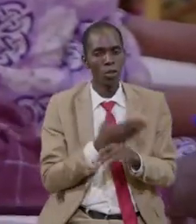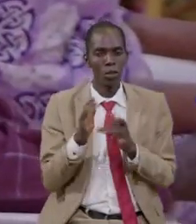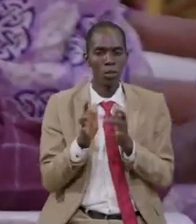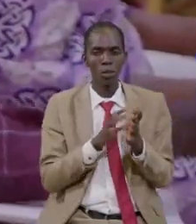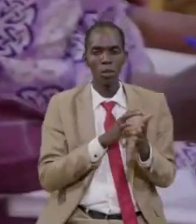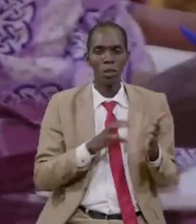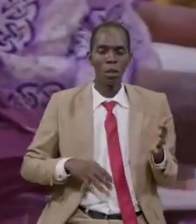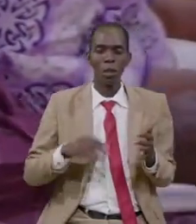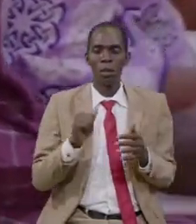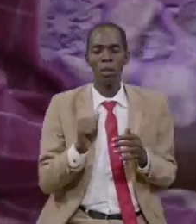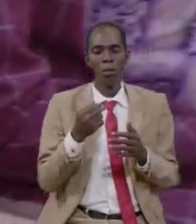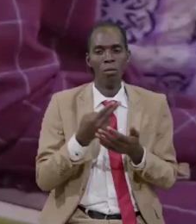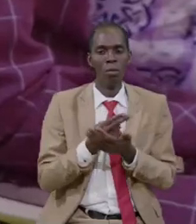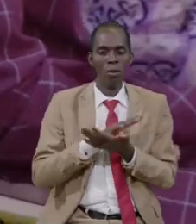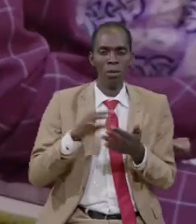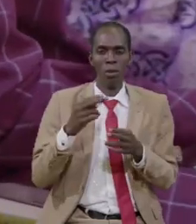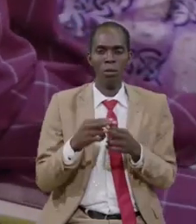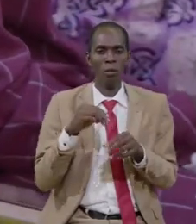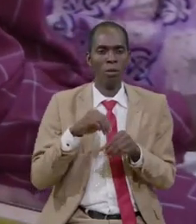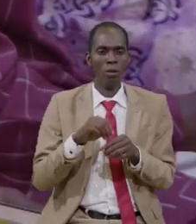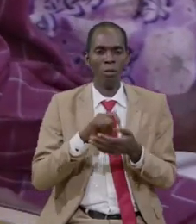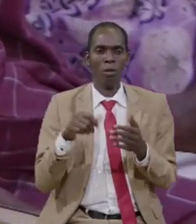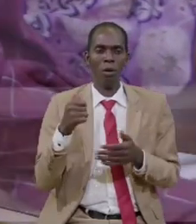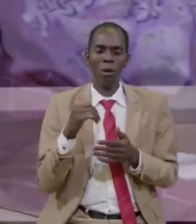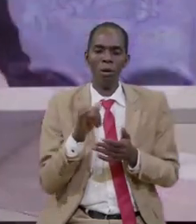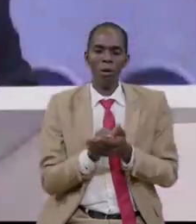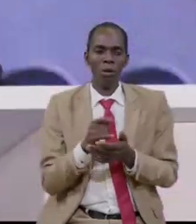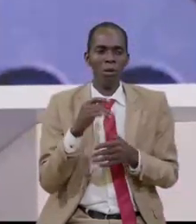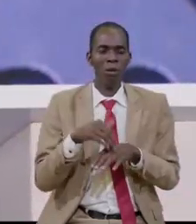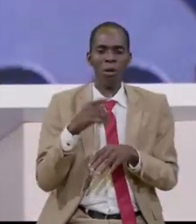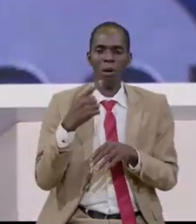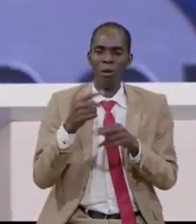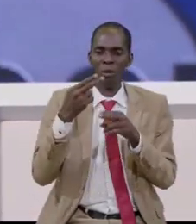Verset 10, il dit, afin qu'au nom de Jésus,